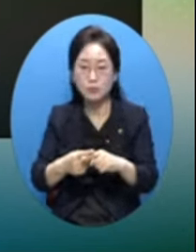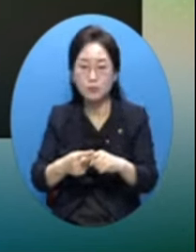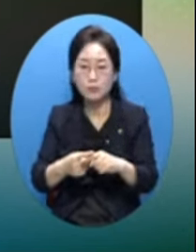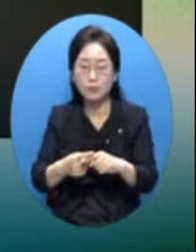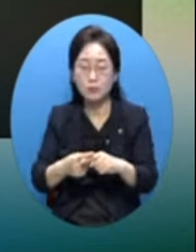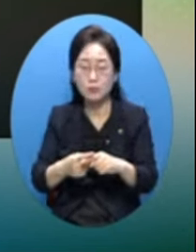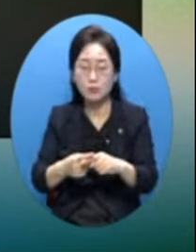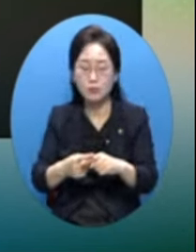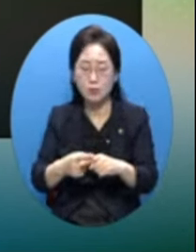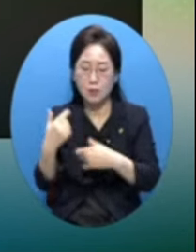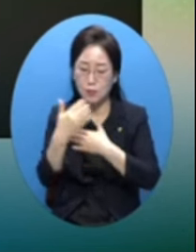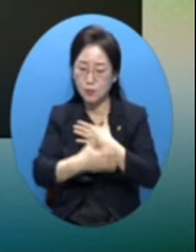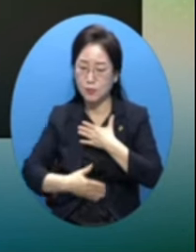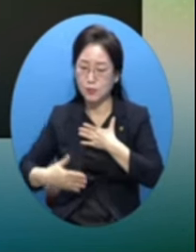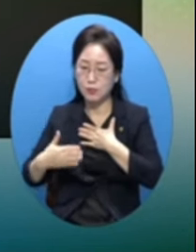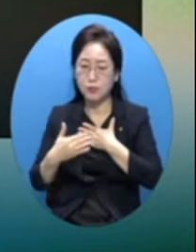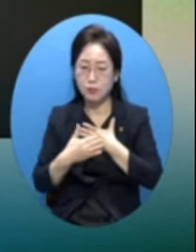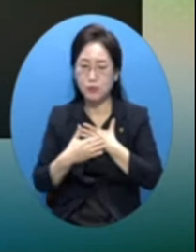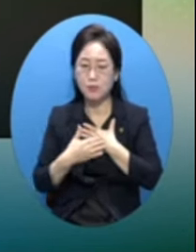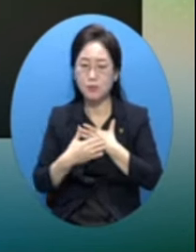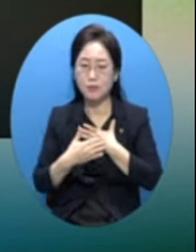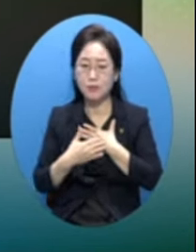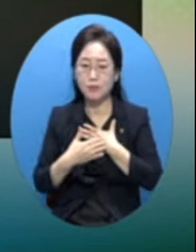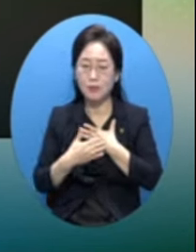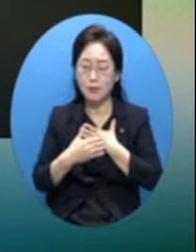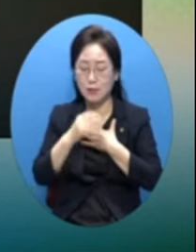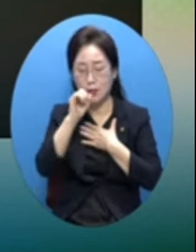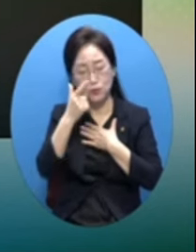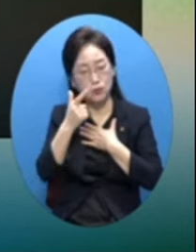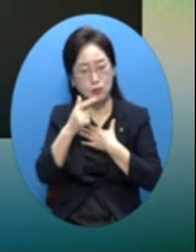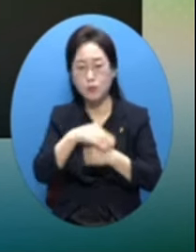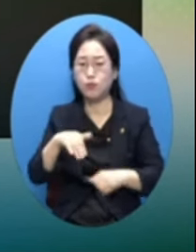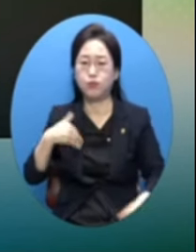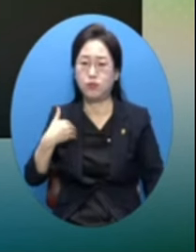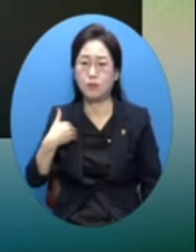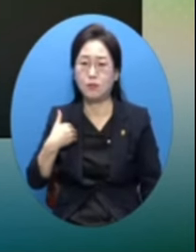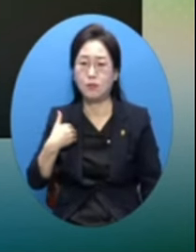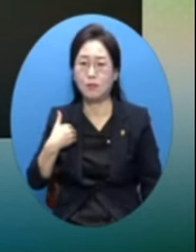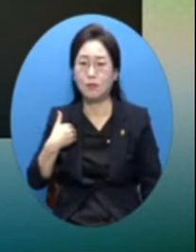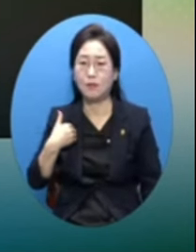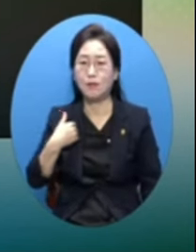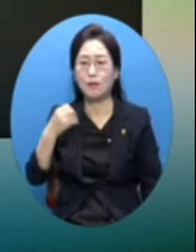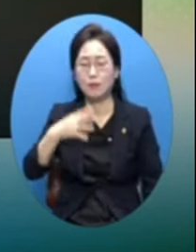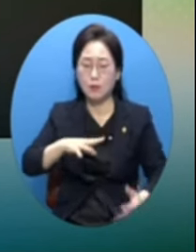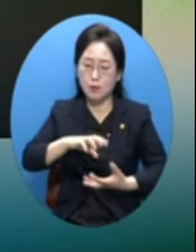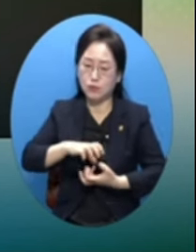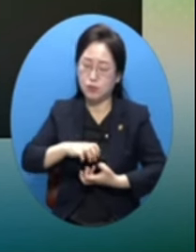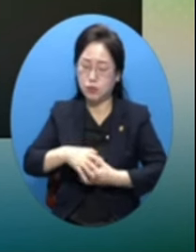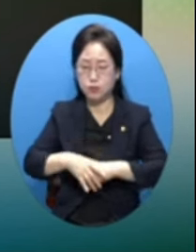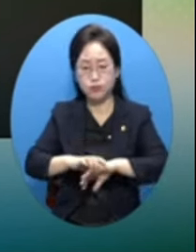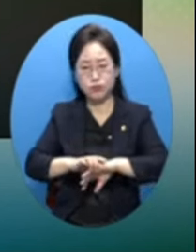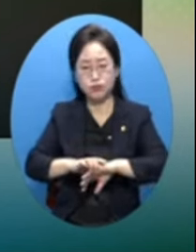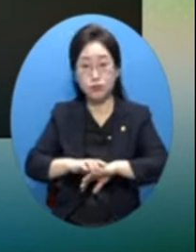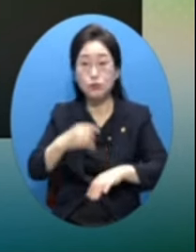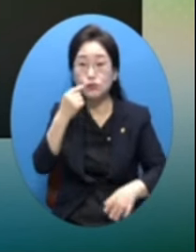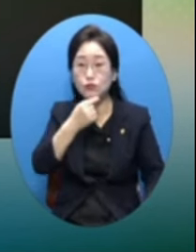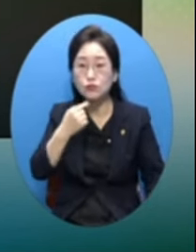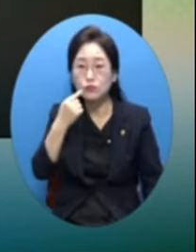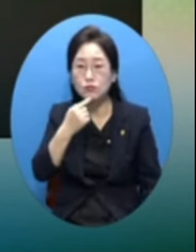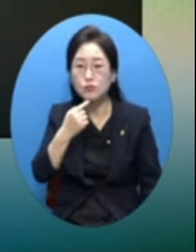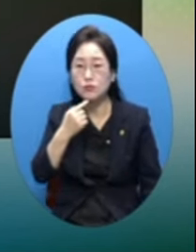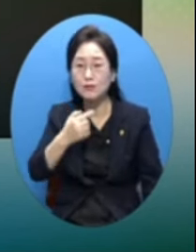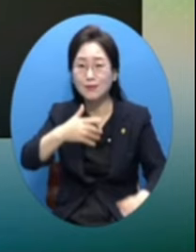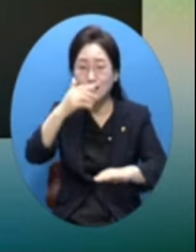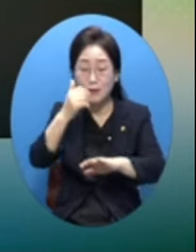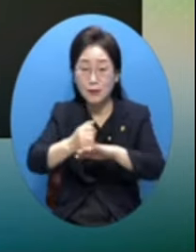보니까 몸이 안 좋은 것도 잘 몰랐어요. 그냥 소화가 좀 안 되고 좀 그런 줄 알았는데